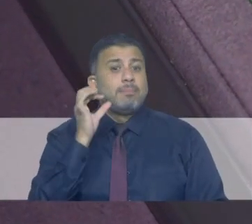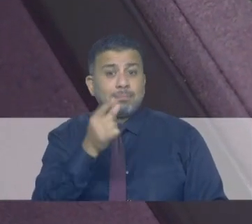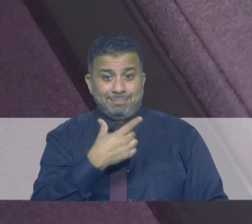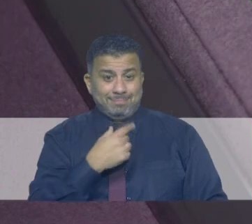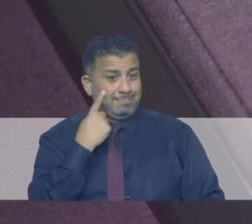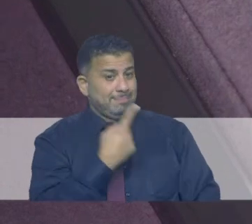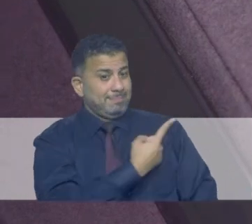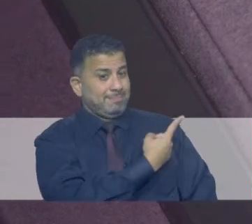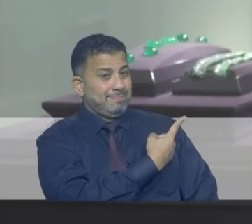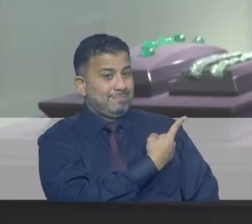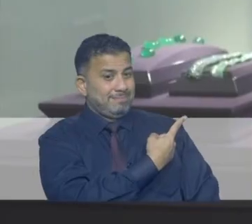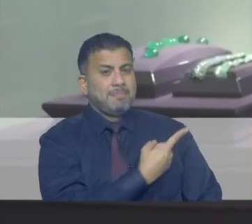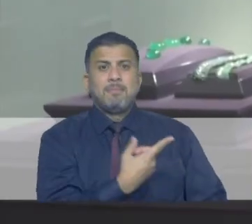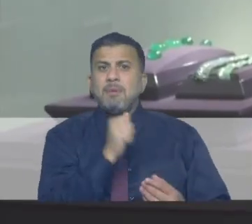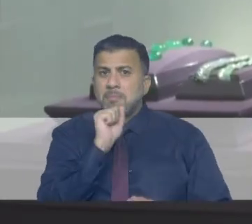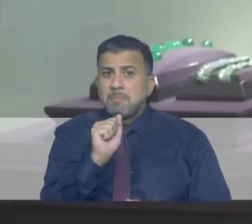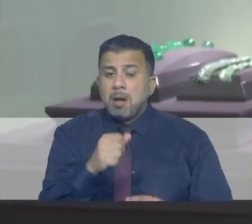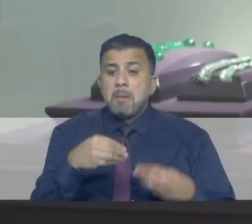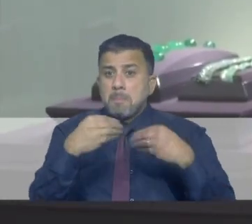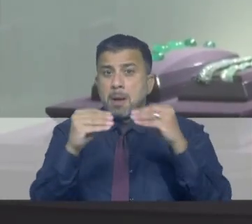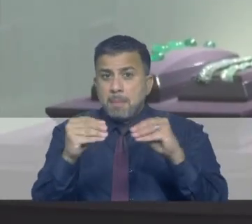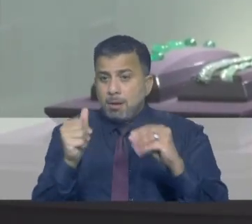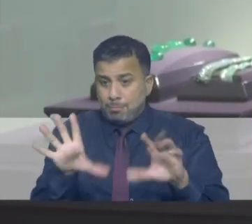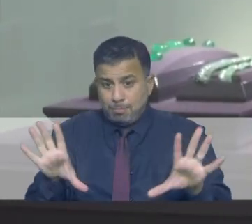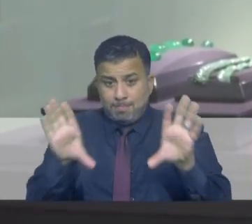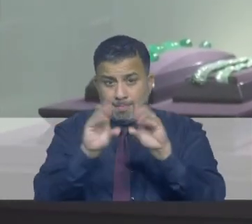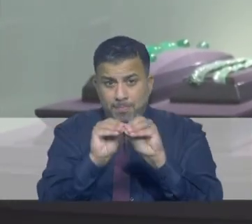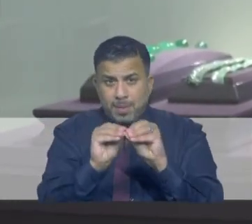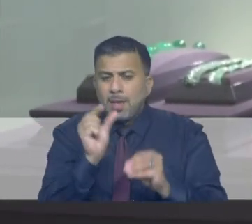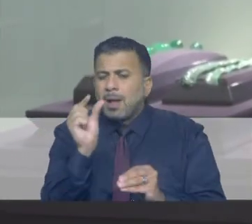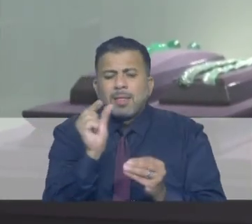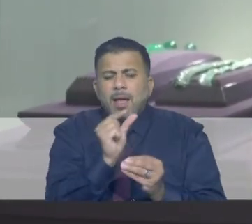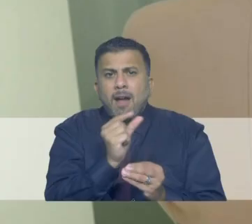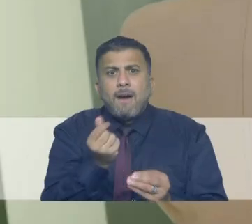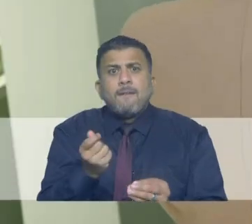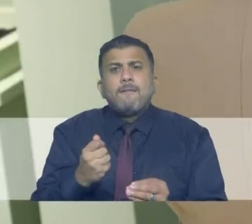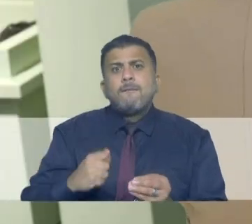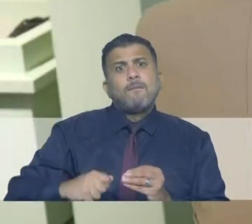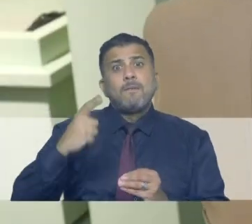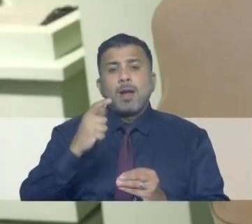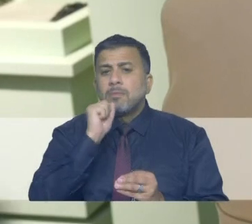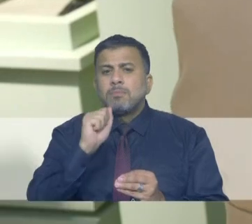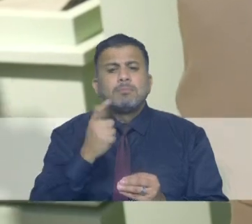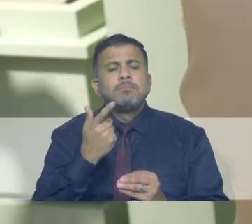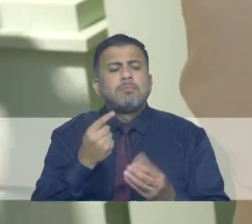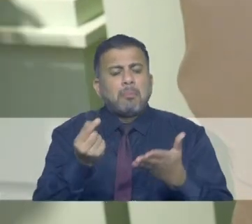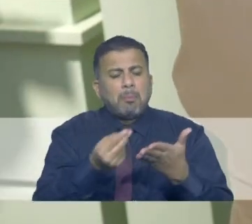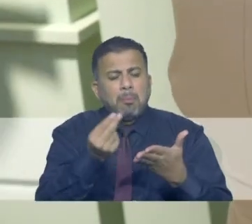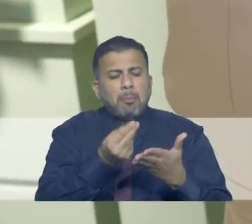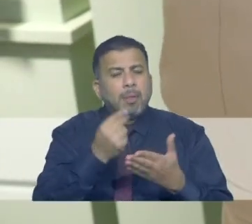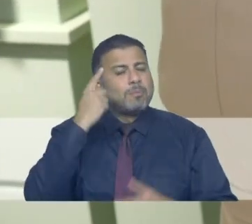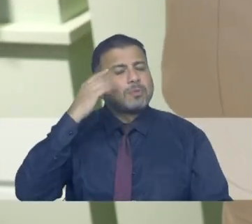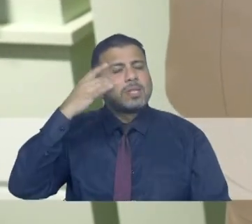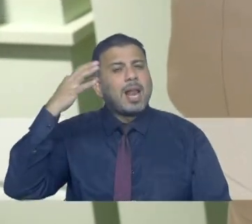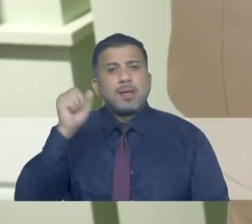الأحجار الكريمة النادرة ليتم تحويلها إلى مجموعة قطع مجوهرات فاخرة بخطوط وزخارف